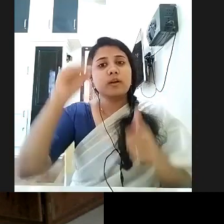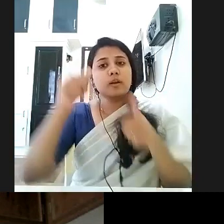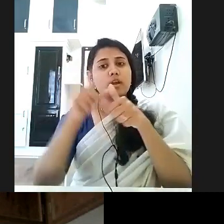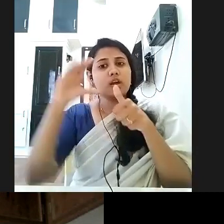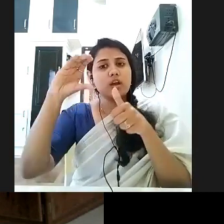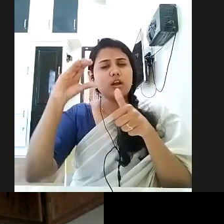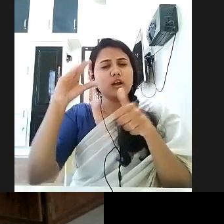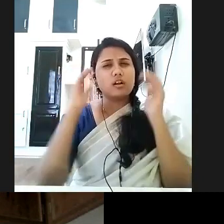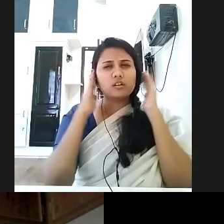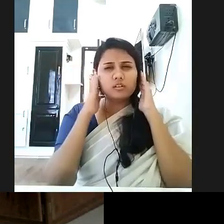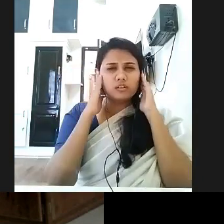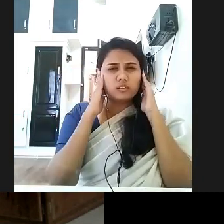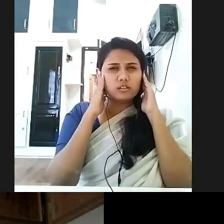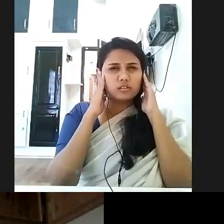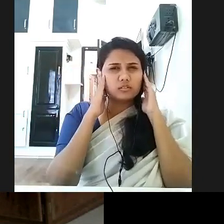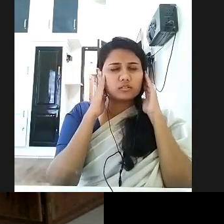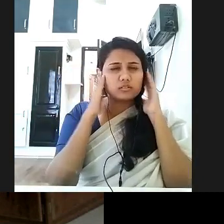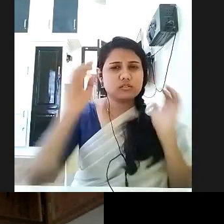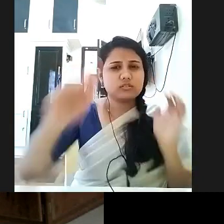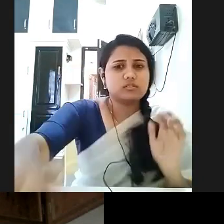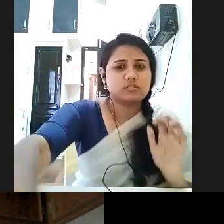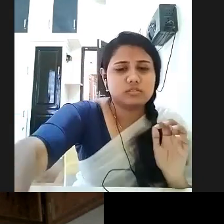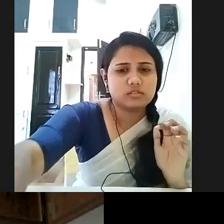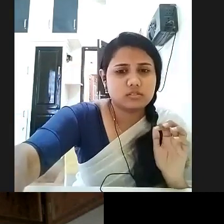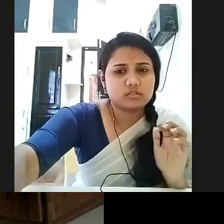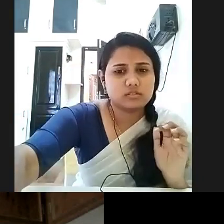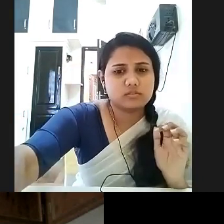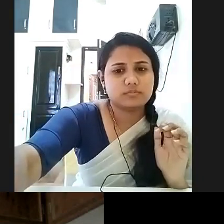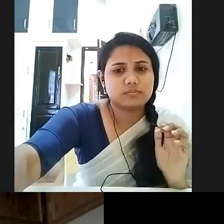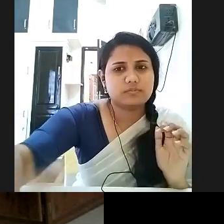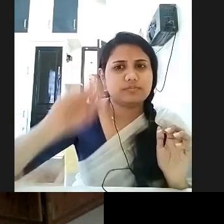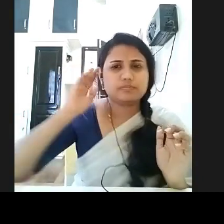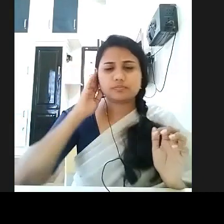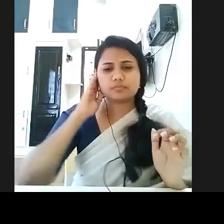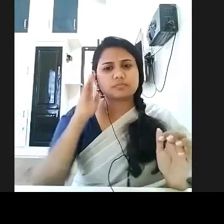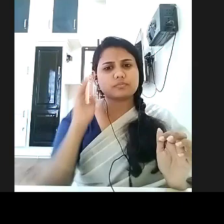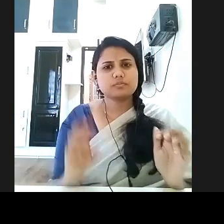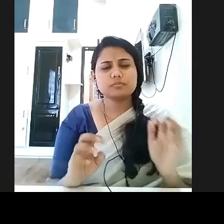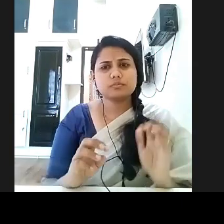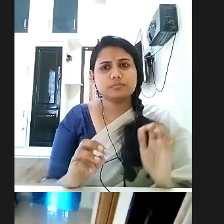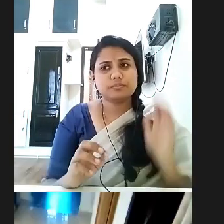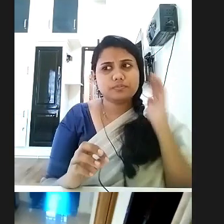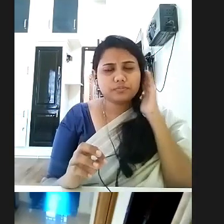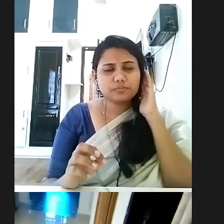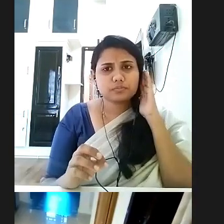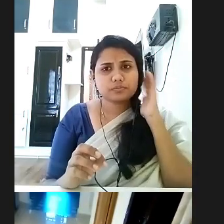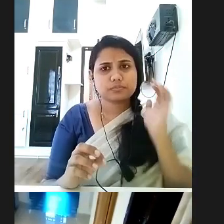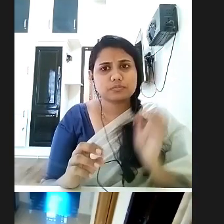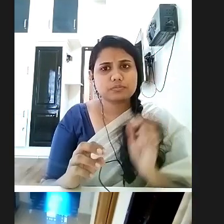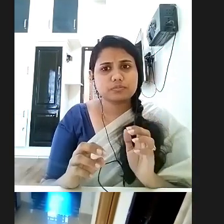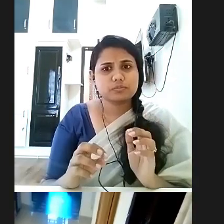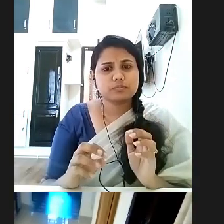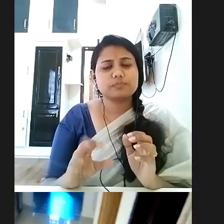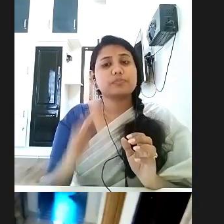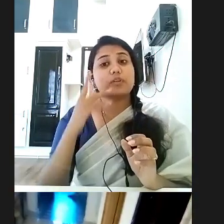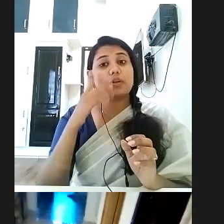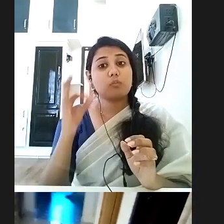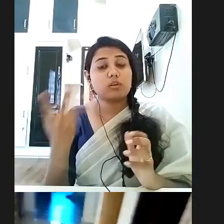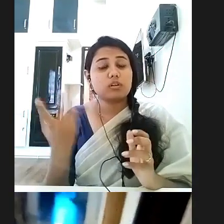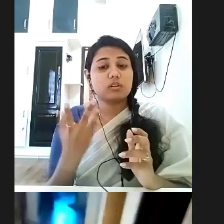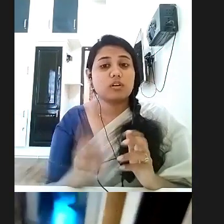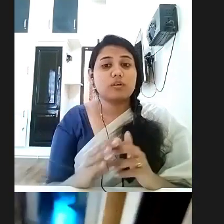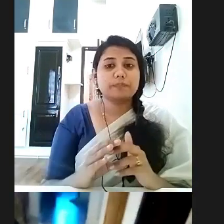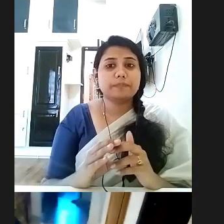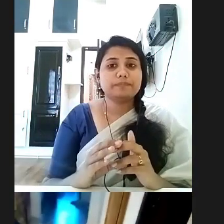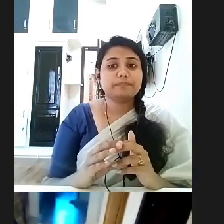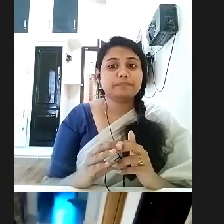മ്യൂട്ടഡ്. ഹലോ, നോ I'm not in mute. Can you hear me? Yeah, okay. നിങ്ങൾക്ക് മെയിൻ ആയിട്ട് വേണ്ടത്,